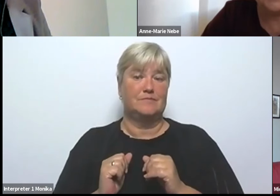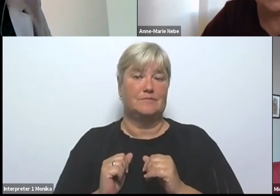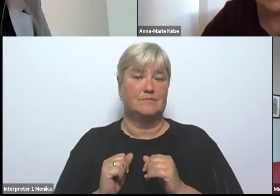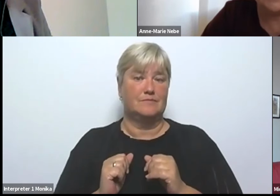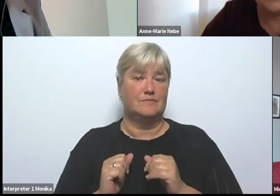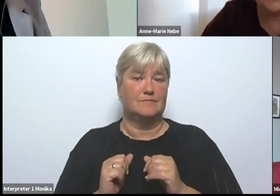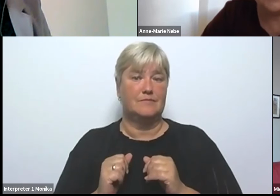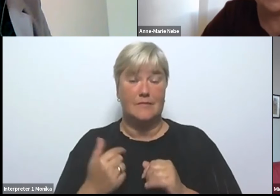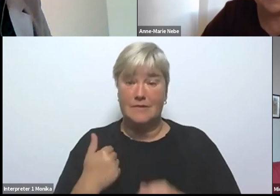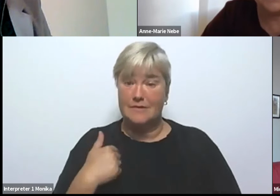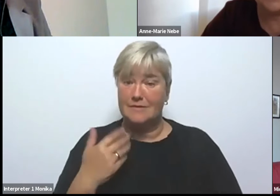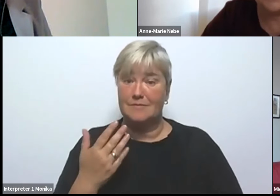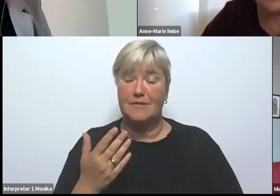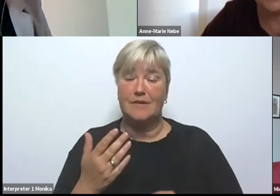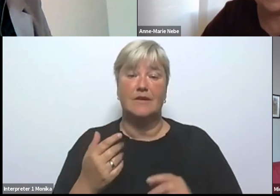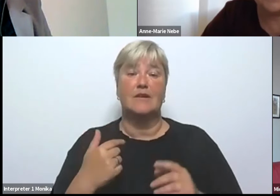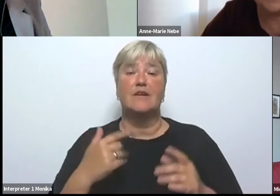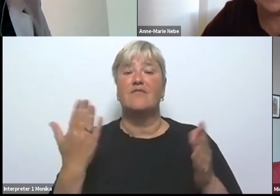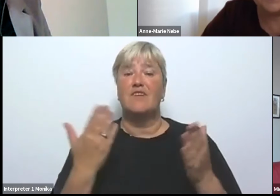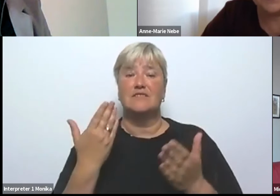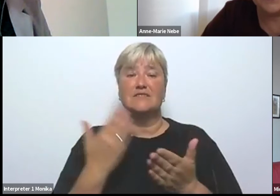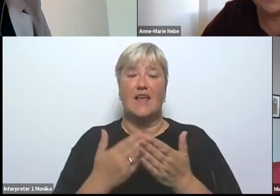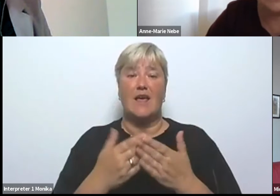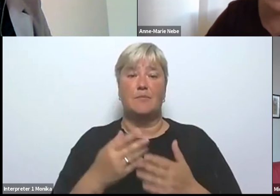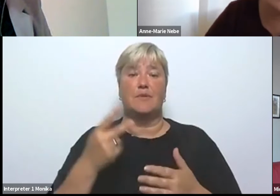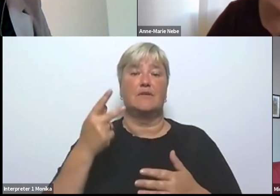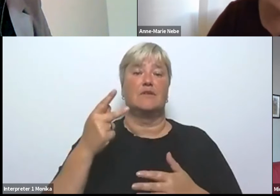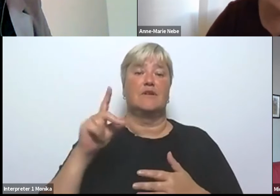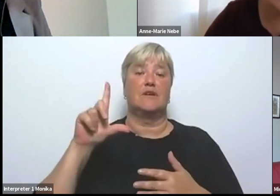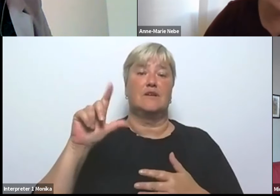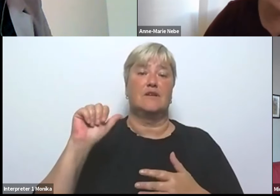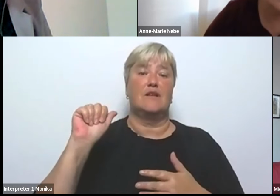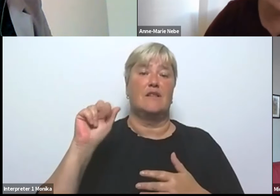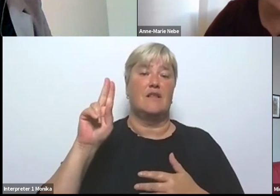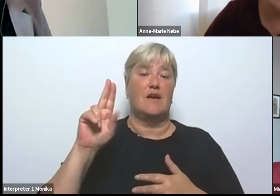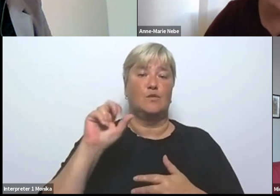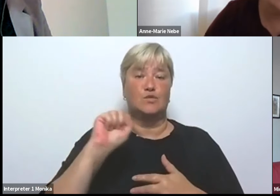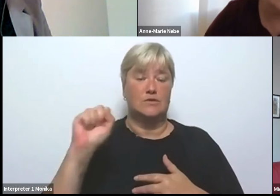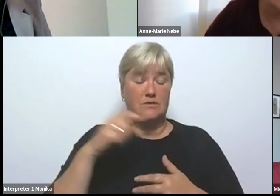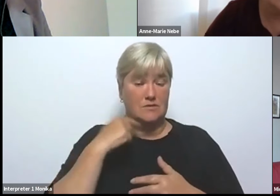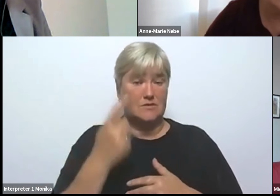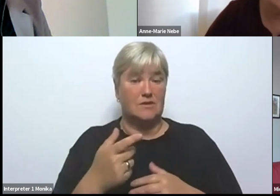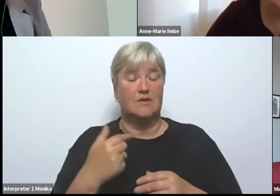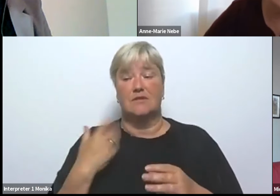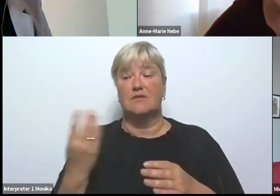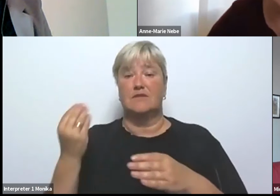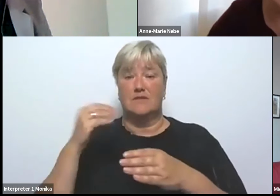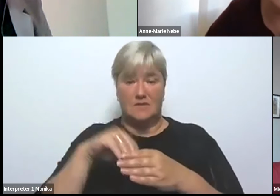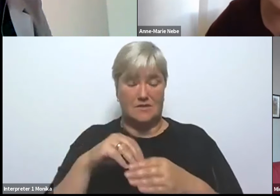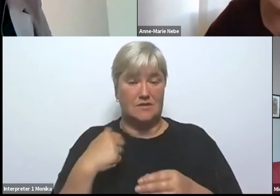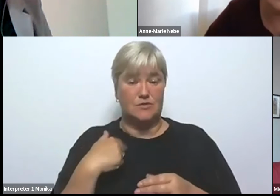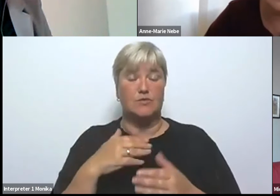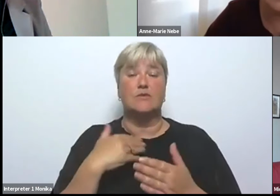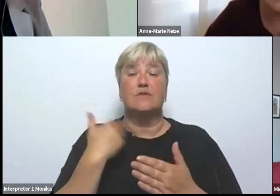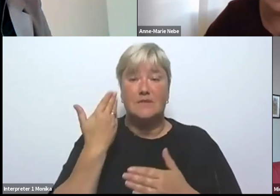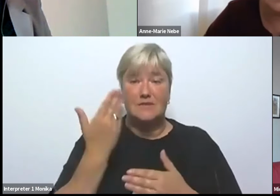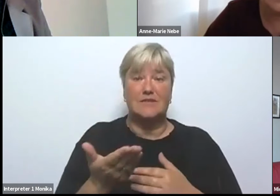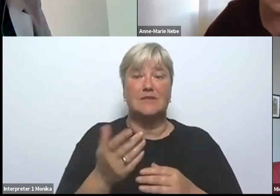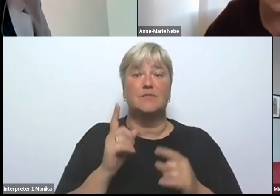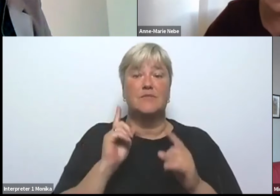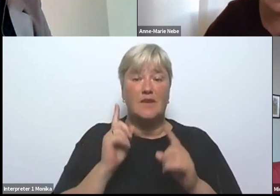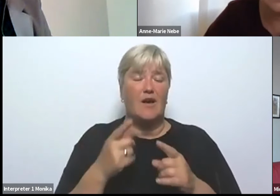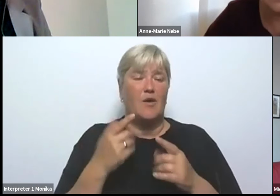30 Sekunden? Genau, ich kann das, was Klaus Miesenberger gesagt, nur bekräftigen. Also es gibt tatsächlich Studien, die diesen Social Return of Investing gibt es auch ganz klar